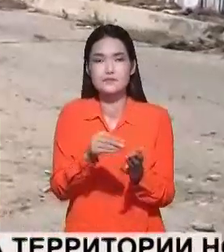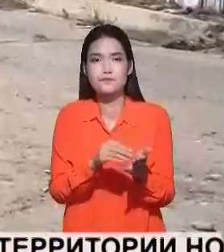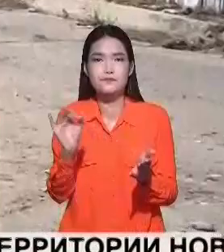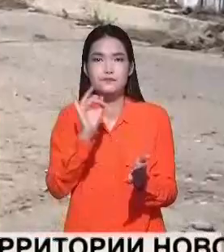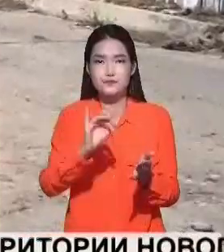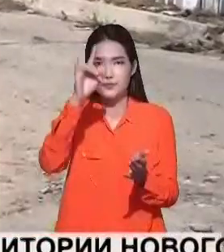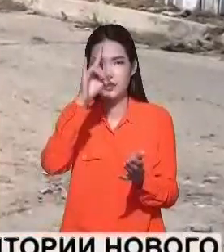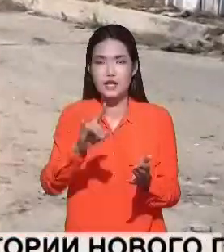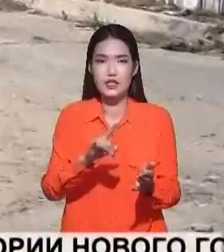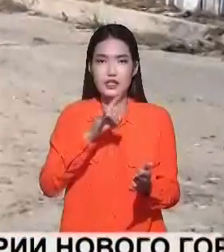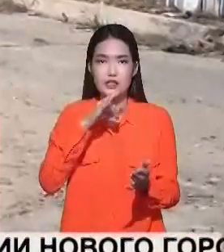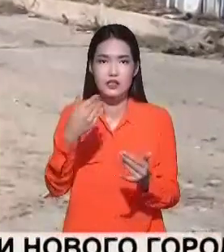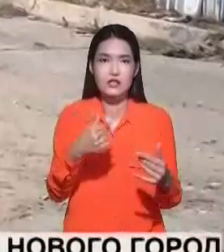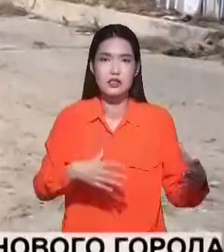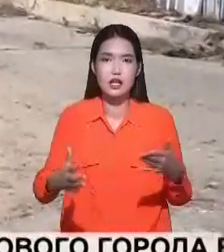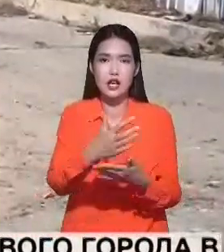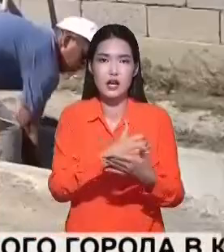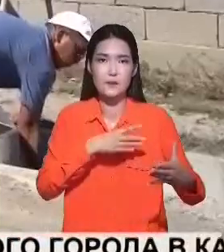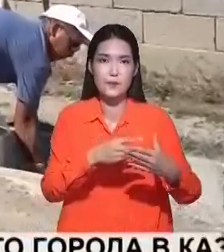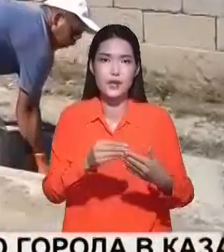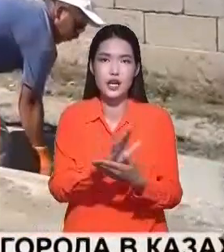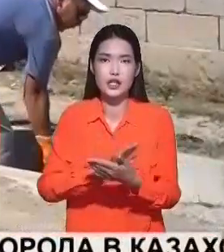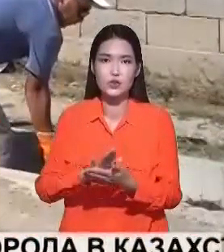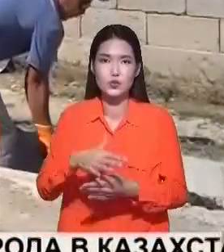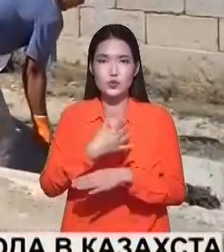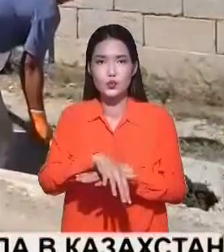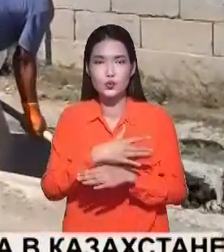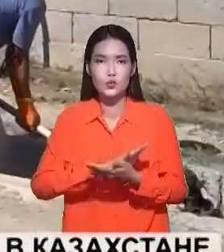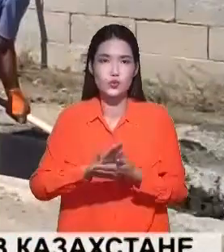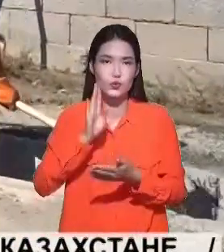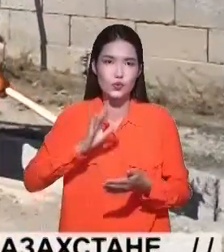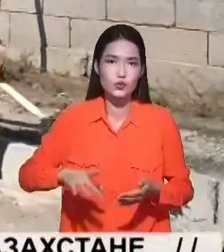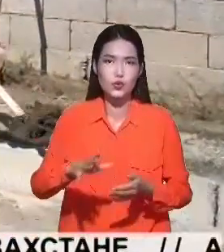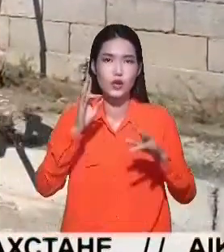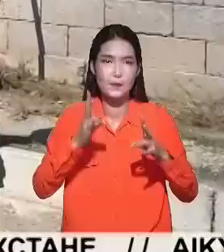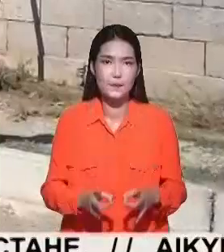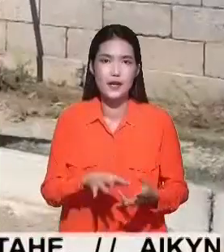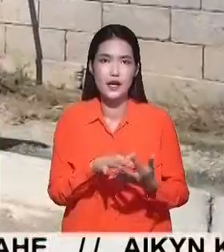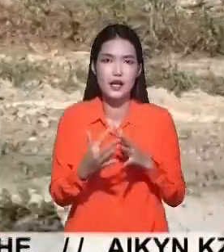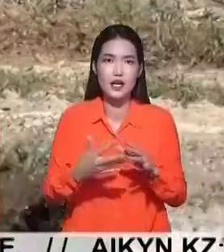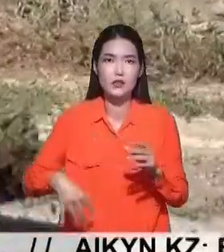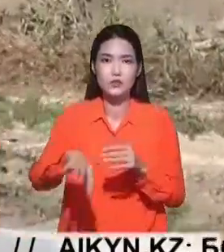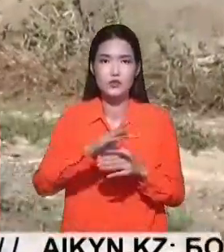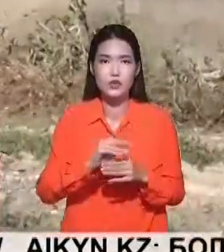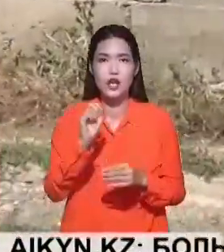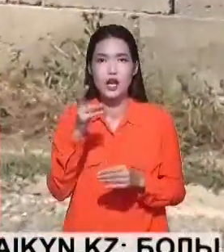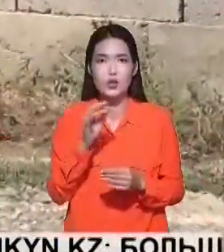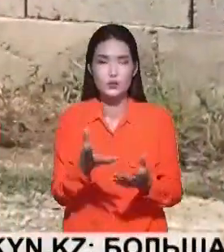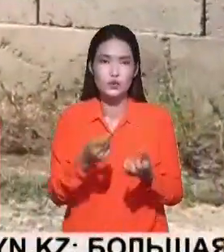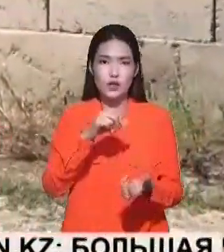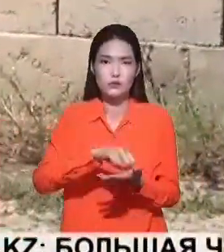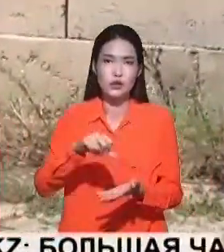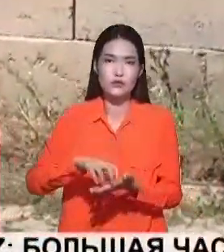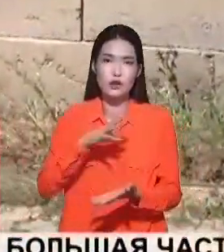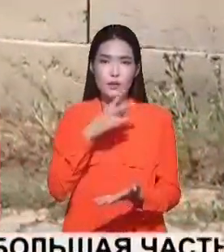древняя казахская традиция. Они собрались вместе и очистили улицы и водоемы в пострадавших селах. Всего в акции приняли участие